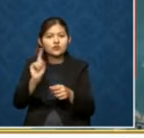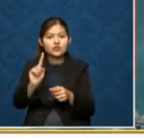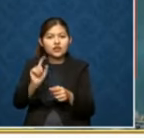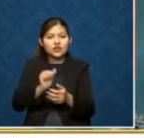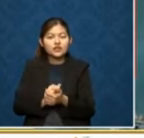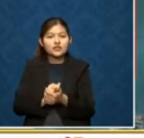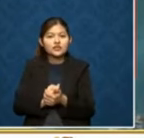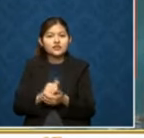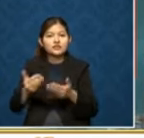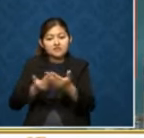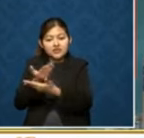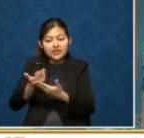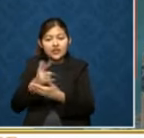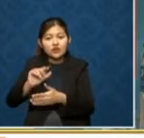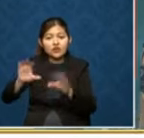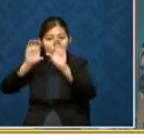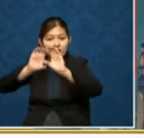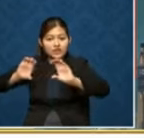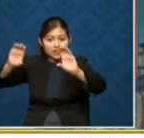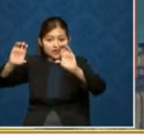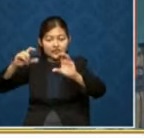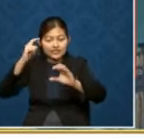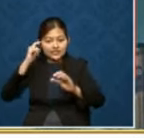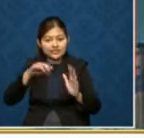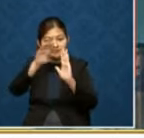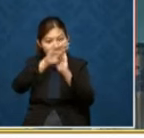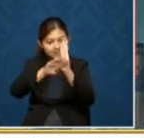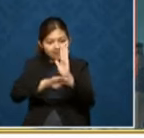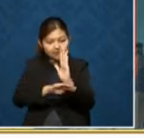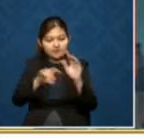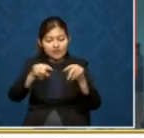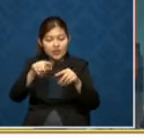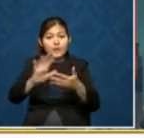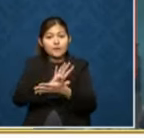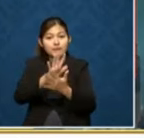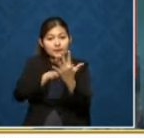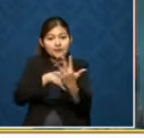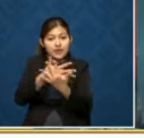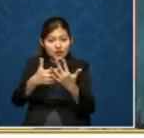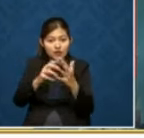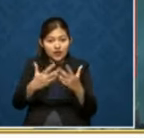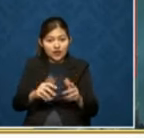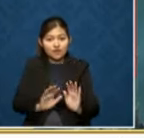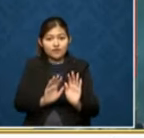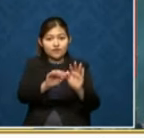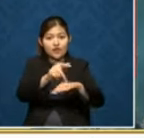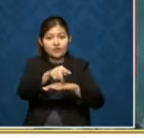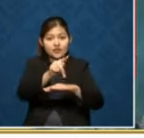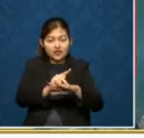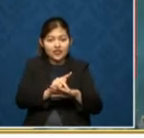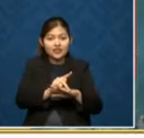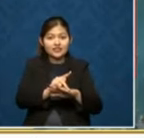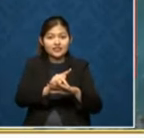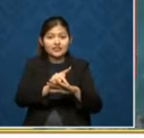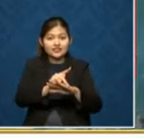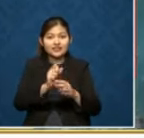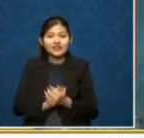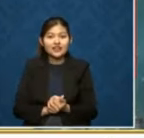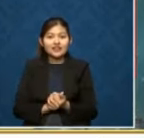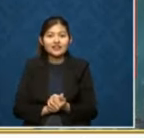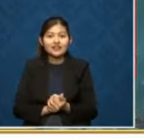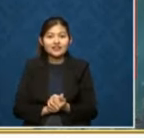พลนของรัฐบาลที่วางกรอบไว้แล้วอันนี้คงต้องฝากทางท่านประธานสภาถึงในชุดกรรมการที่